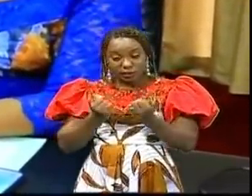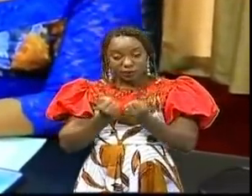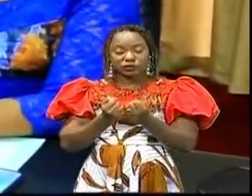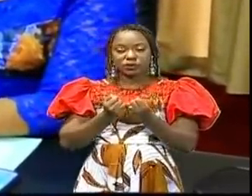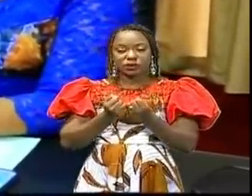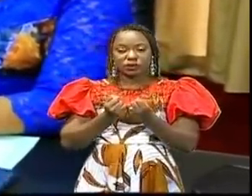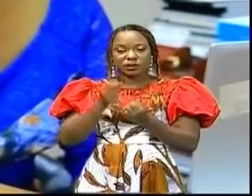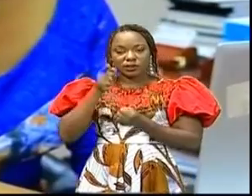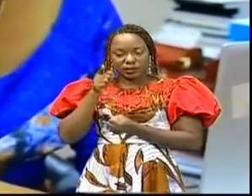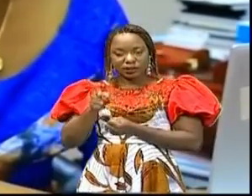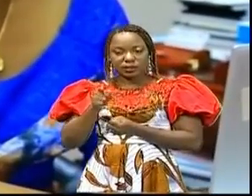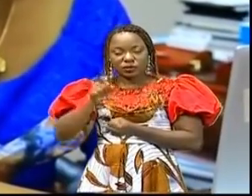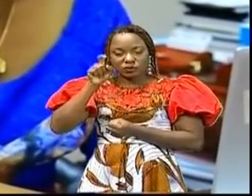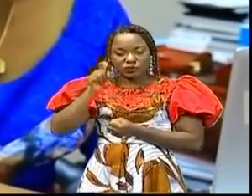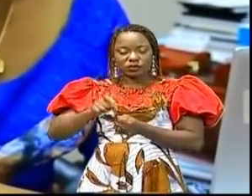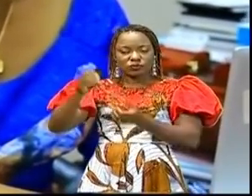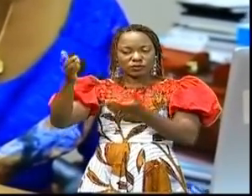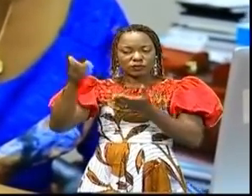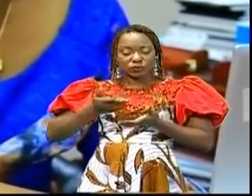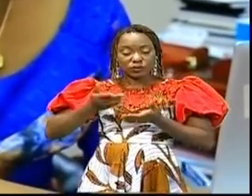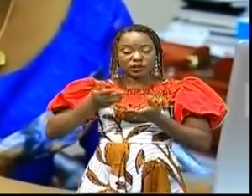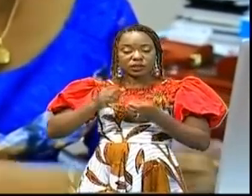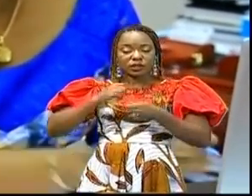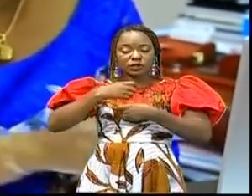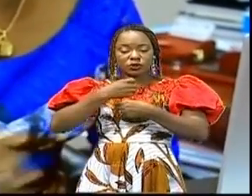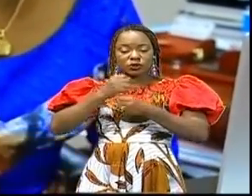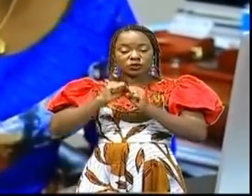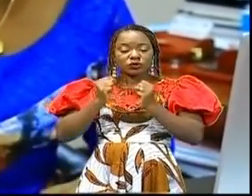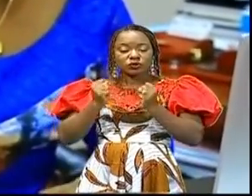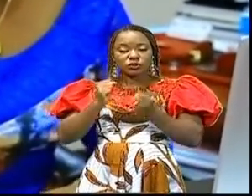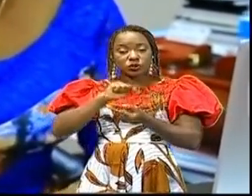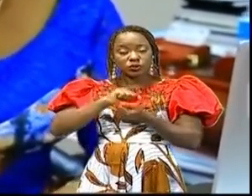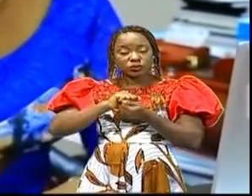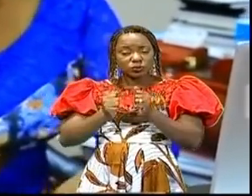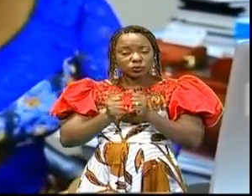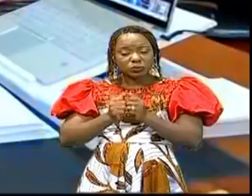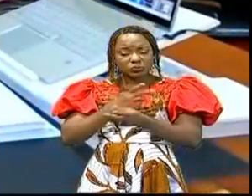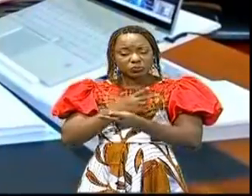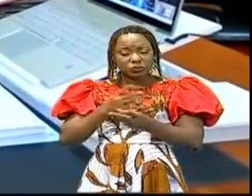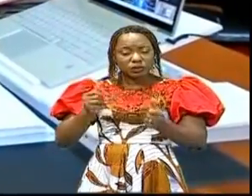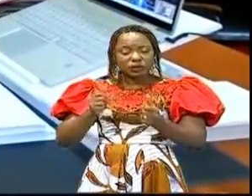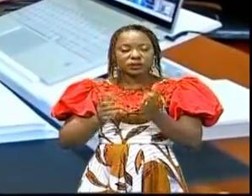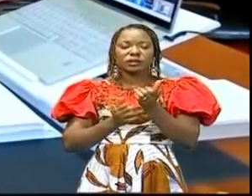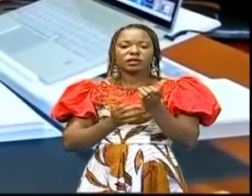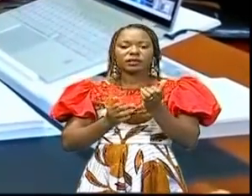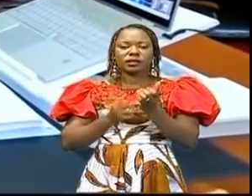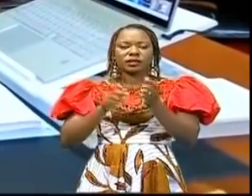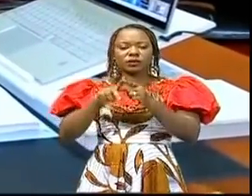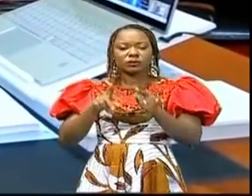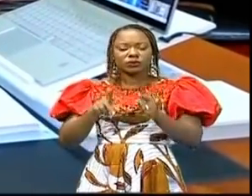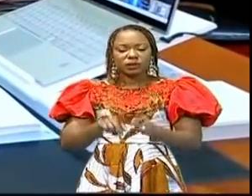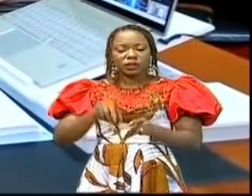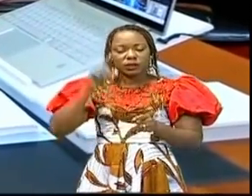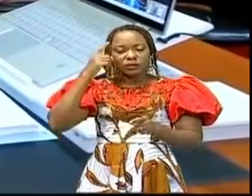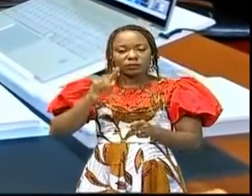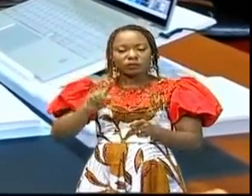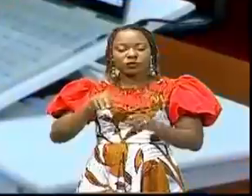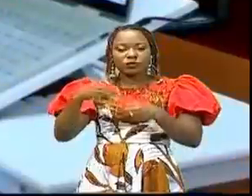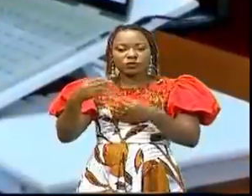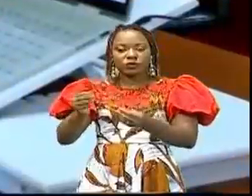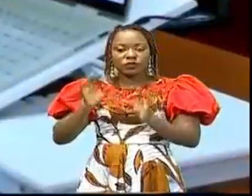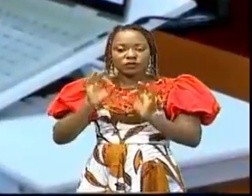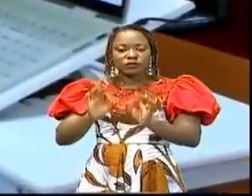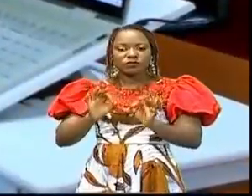susceptibles d'apporter des solutions techniques, matérielles, financières et l'expertise nécessaire pouvant procurer à la